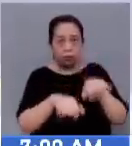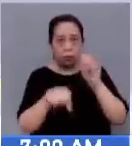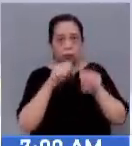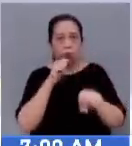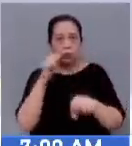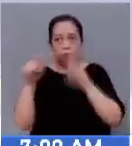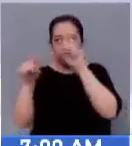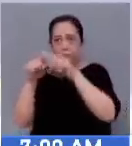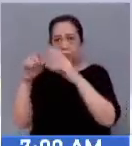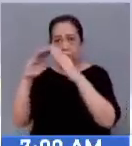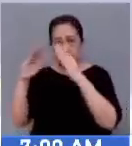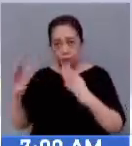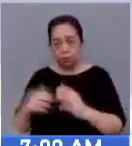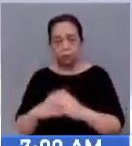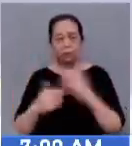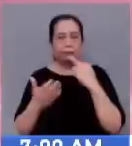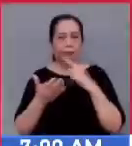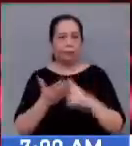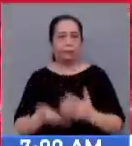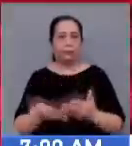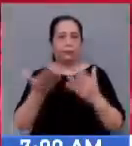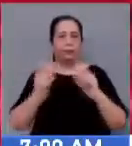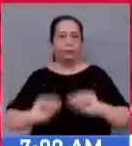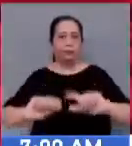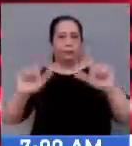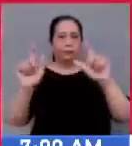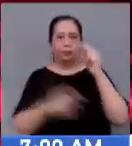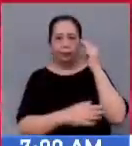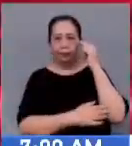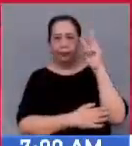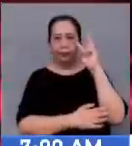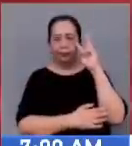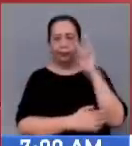bahay. May unang balita live si Nico Wahe.